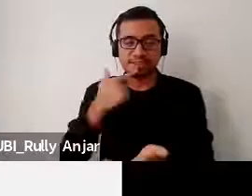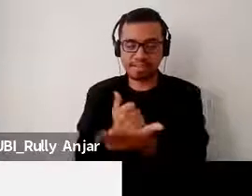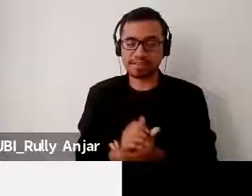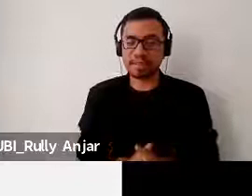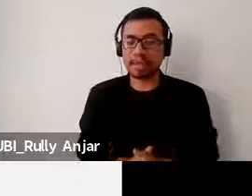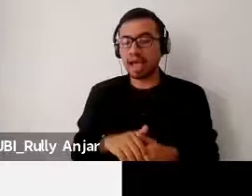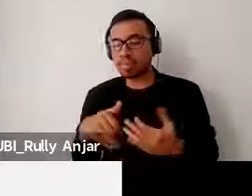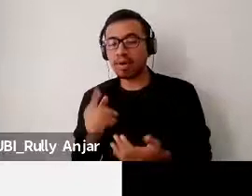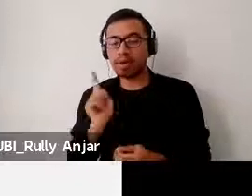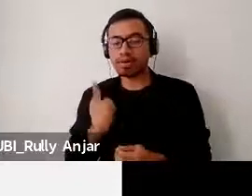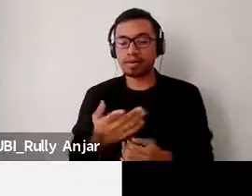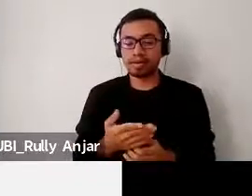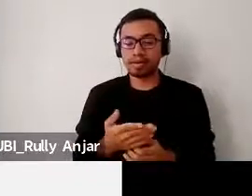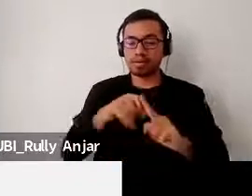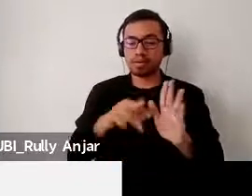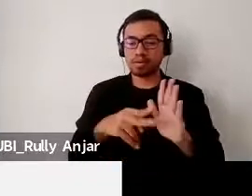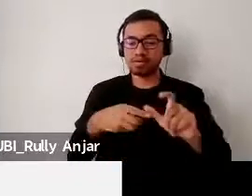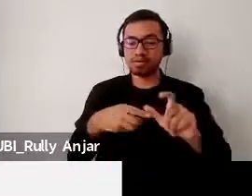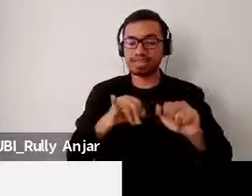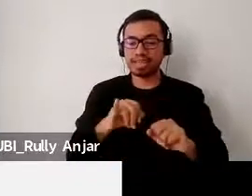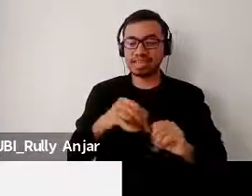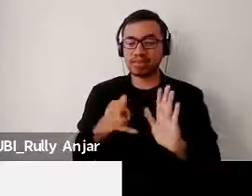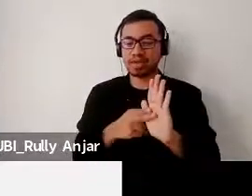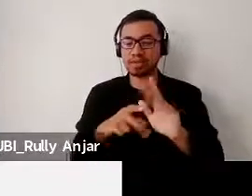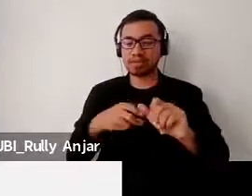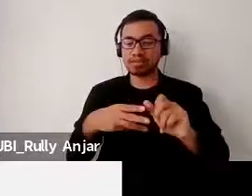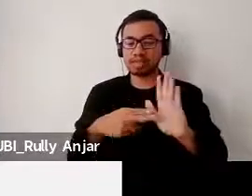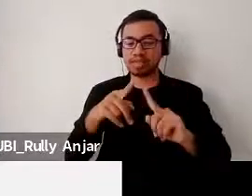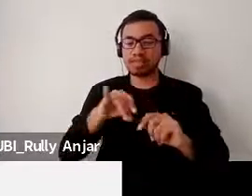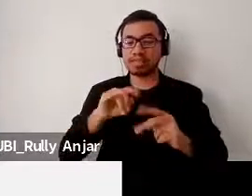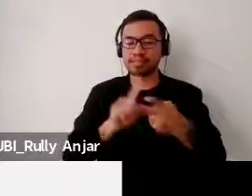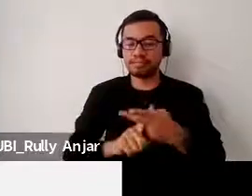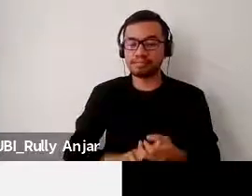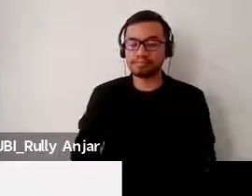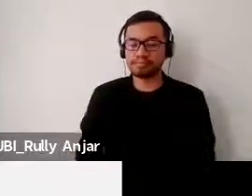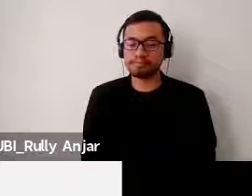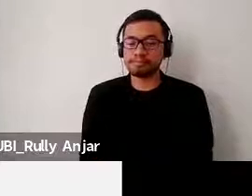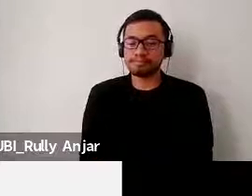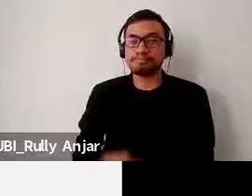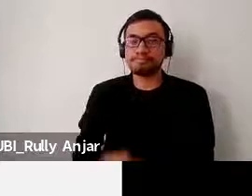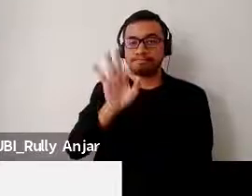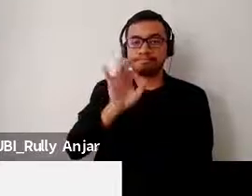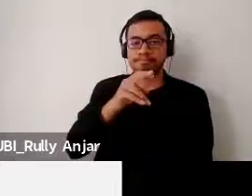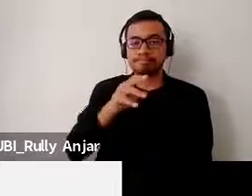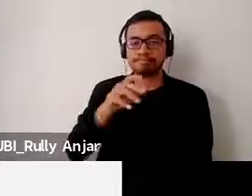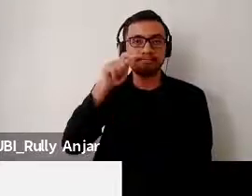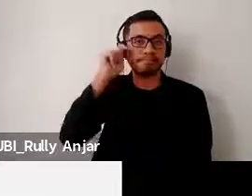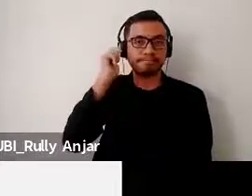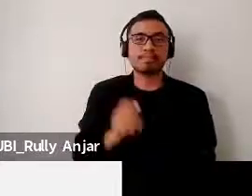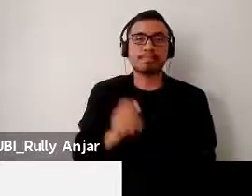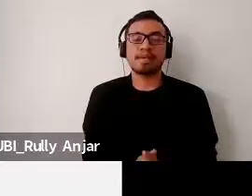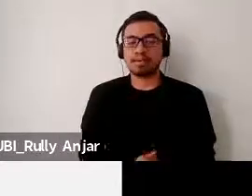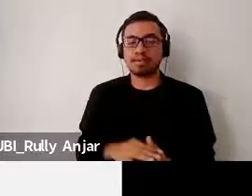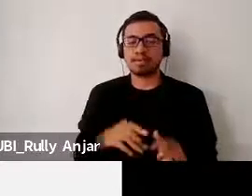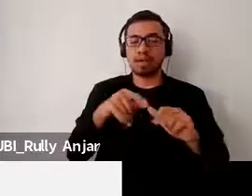dan insentif. Ini kami sempat diskusi juga kemarin kebetulan dengan teman-teman di Koalisi Disabilitas Nasional yang